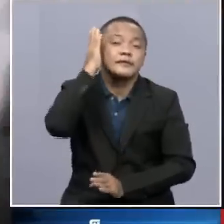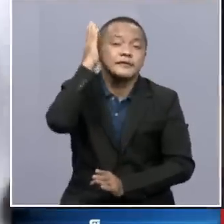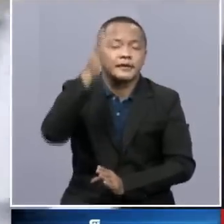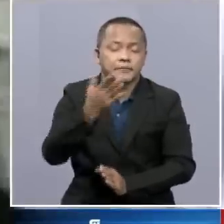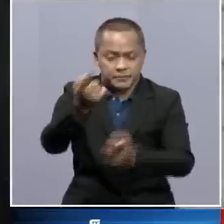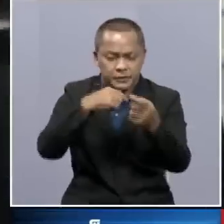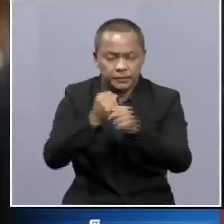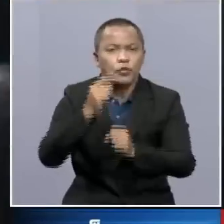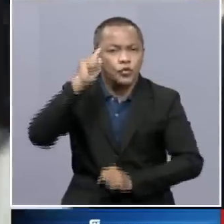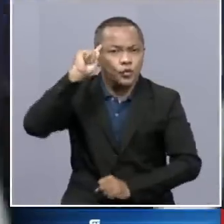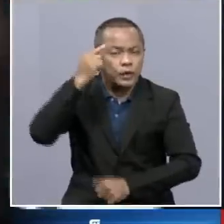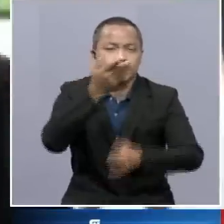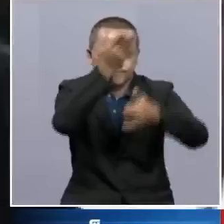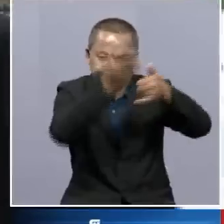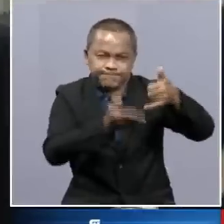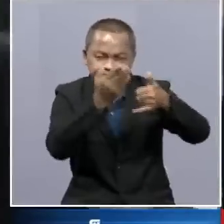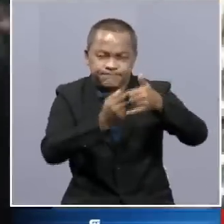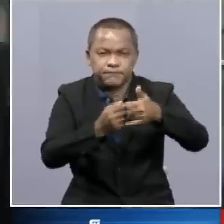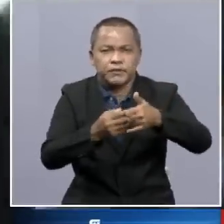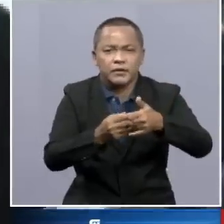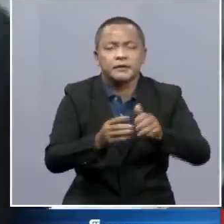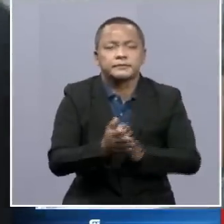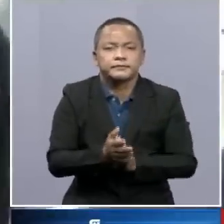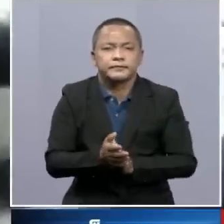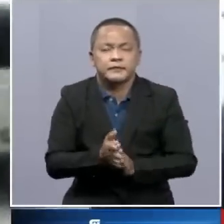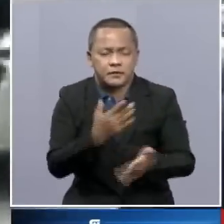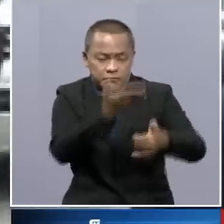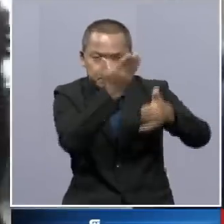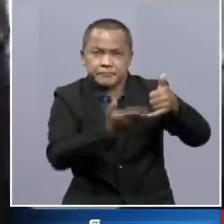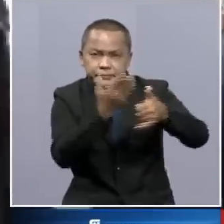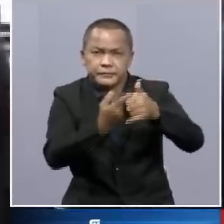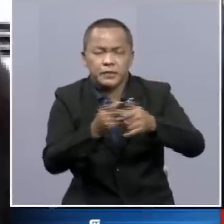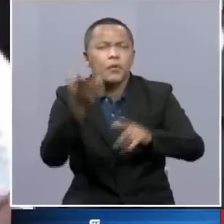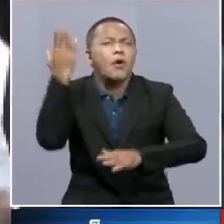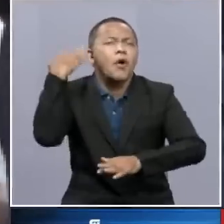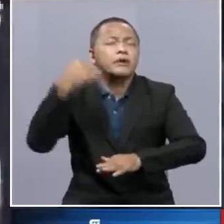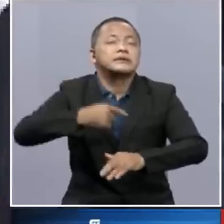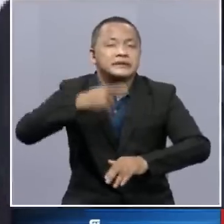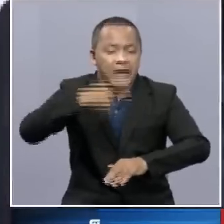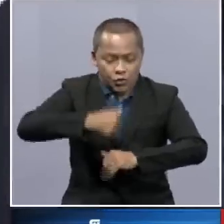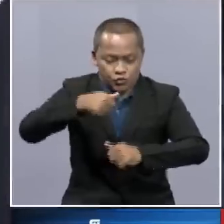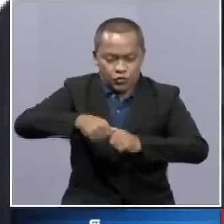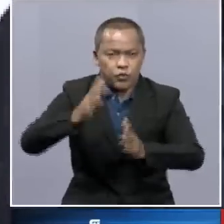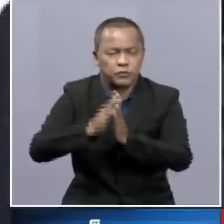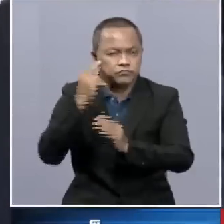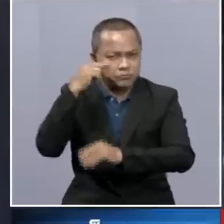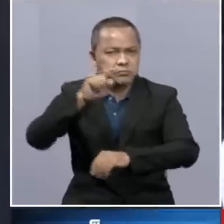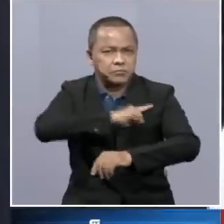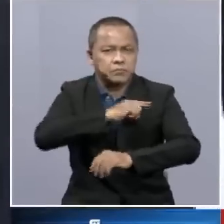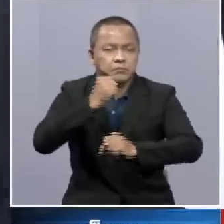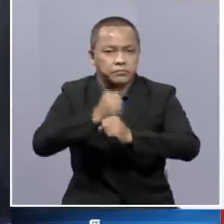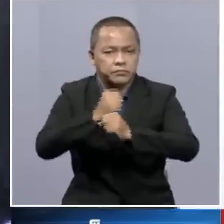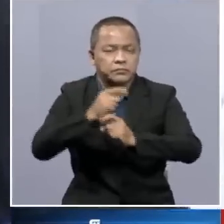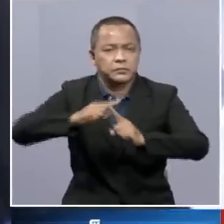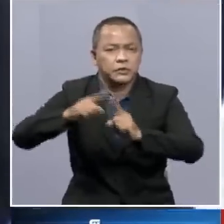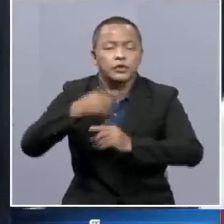มาทำความรู้จักบิ๊กแอดพลเอกธรรมรักษ์กันหน่อยนะครับท่านนี้เนี่ยเป็นนายเก่านะครับแล้วก็ถือว่าเป็นบุคคลที่มีบทบาทสำคัญคนหนึ่ง